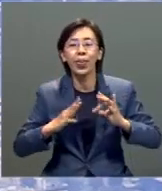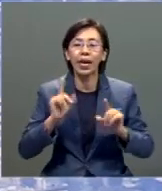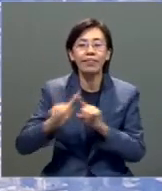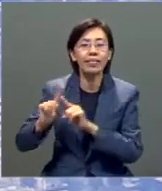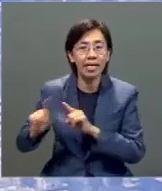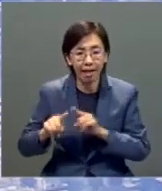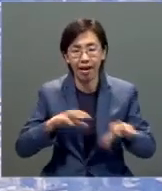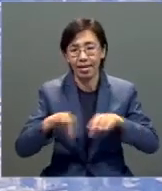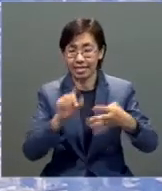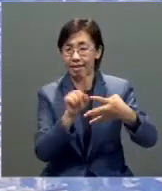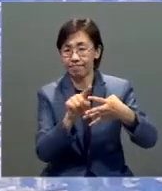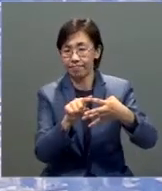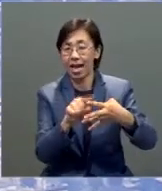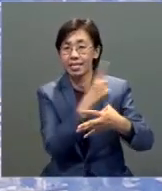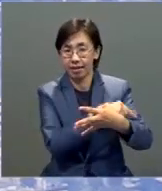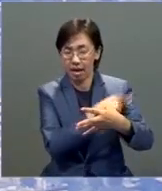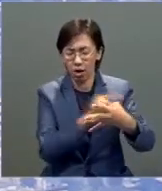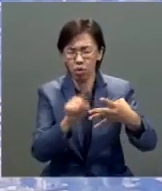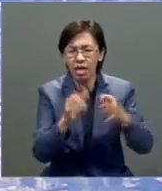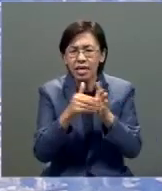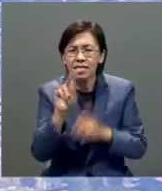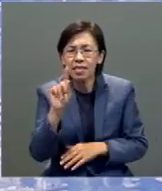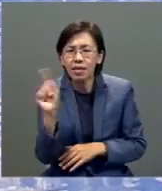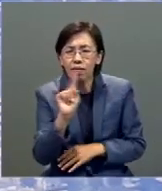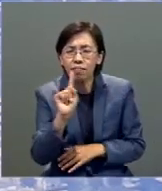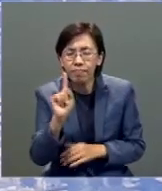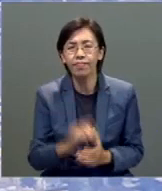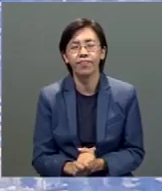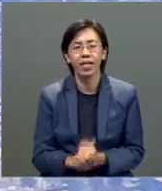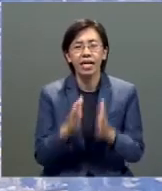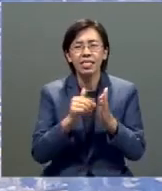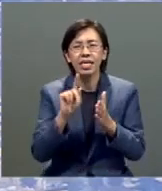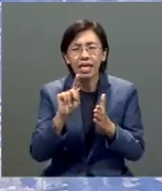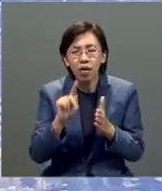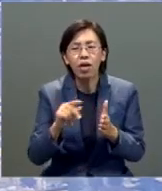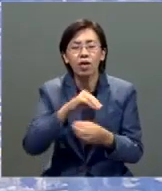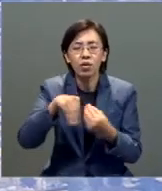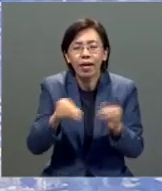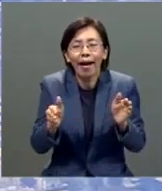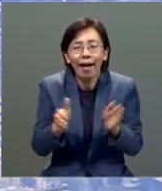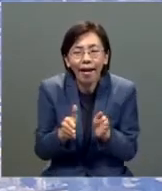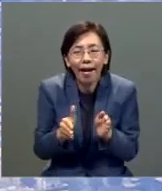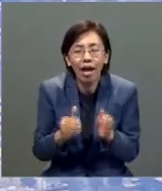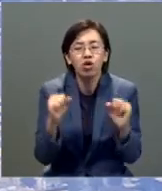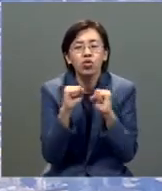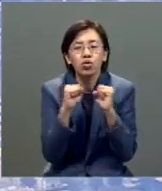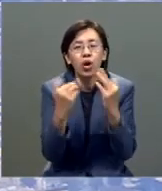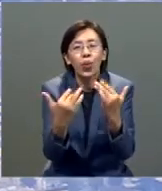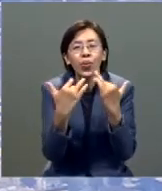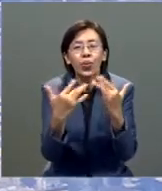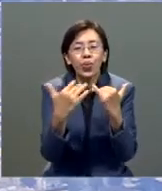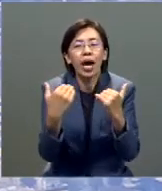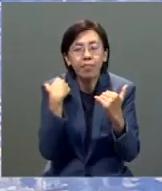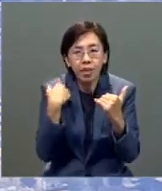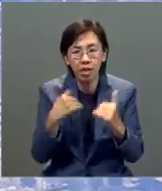ที่จัดขึ้นมาสีเขียวเหล่าเช่นอะไรบ้างก็เป็นสถานที่ประกอบการขนาดเล็กนะครับอาจจะบวกติดแอร์ไปด้วยนะครับแต่ว่